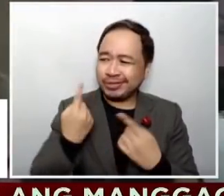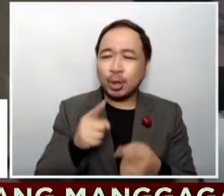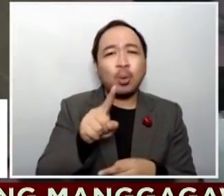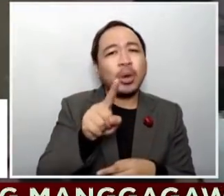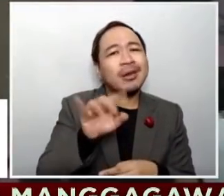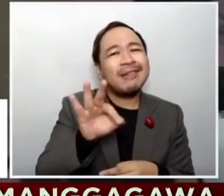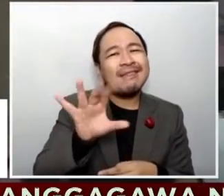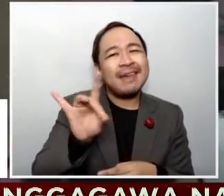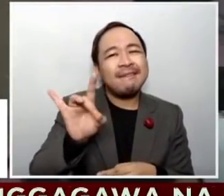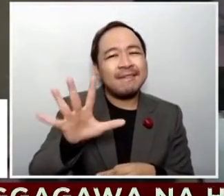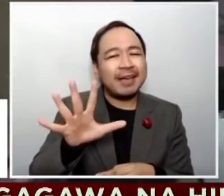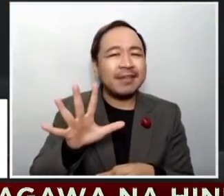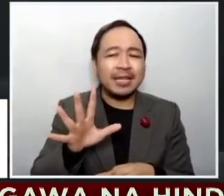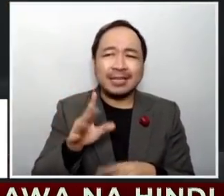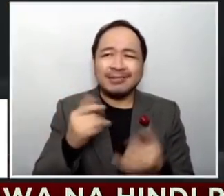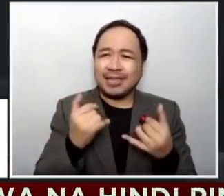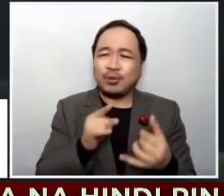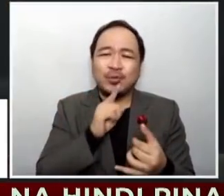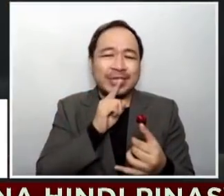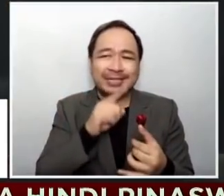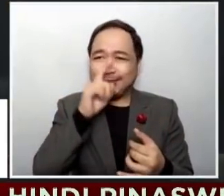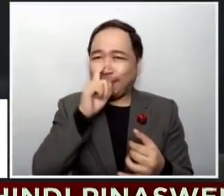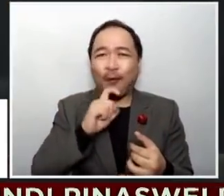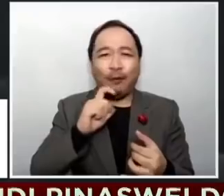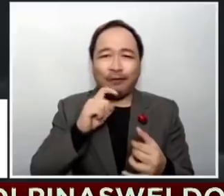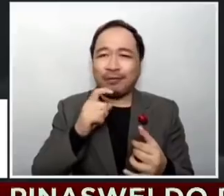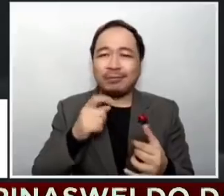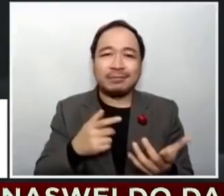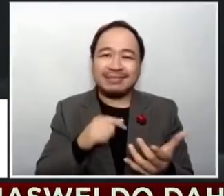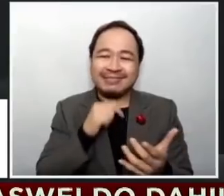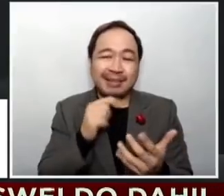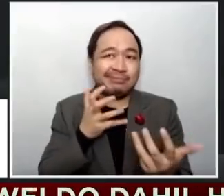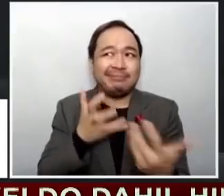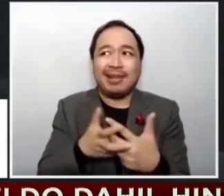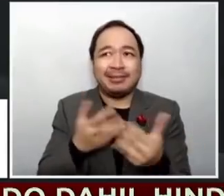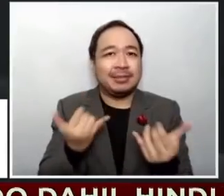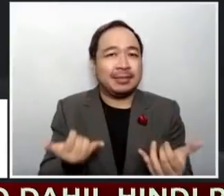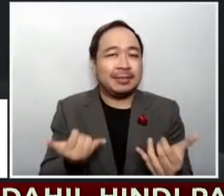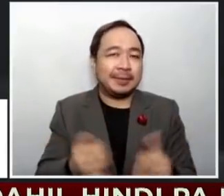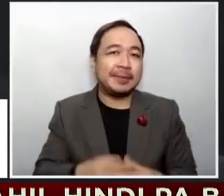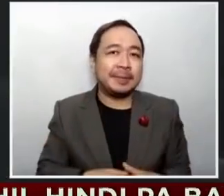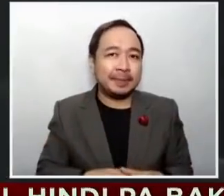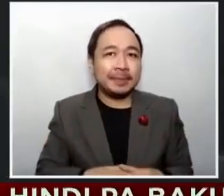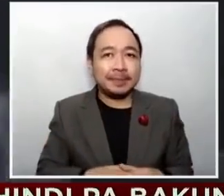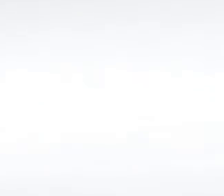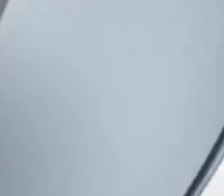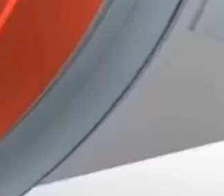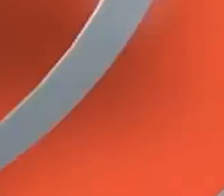at sobra nang naiwan ng panahon. Sherian Torres, ABS-CBN News.